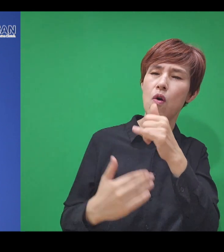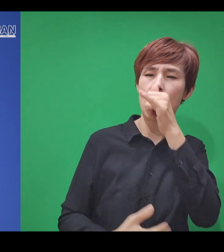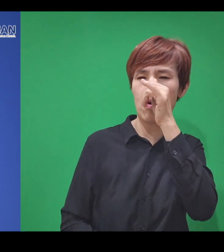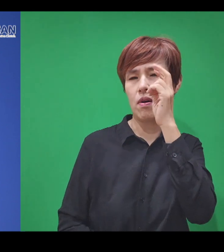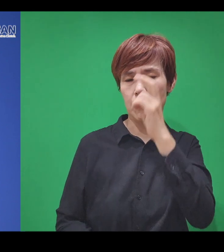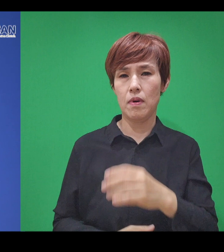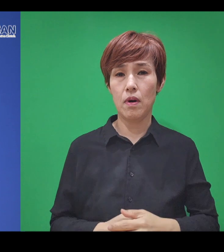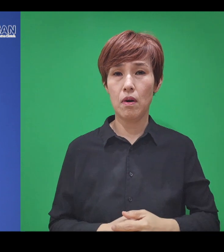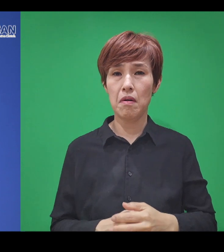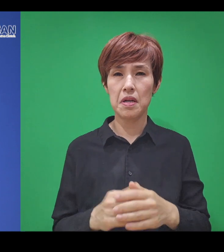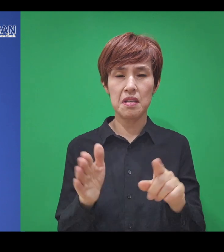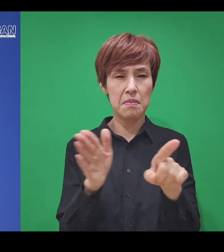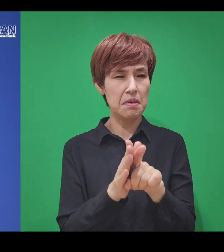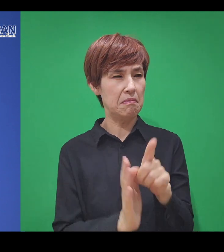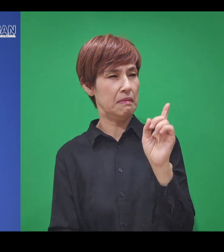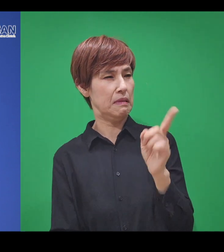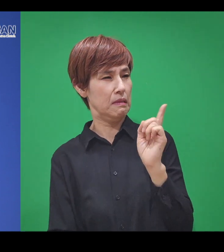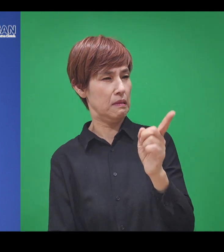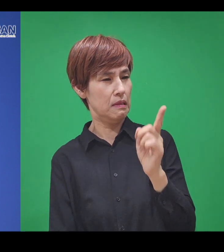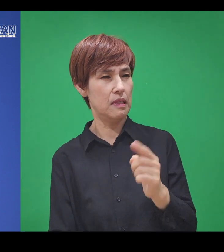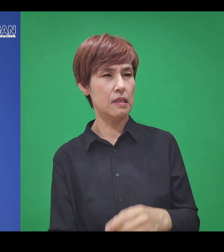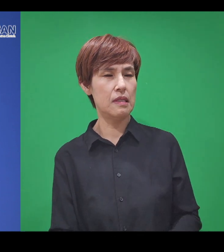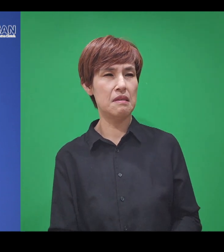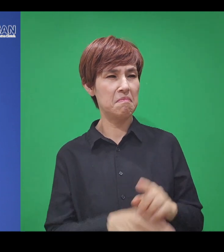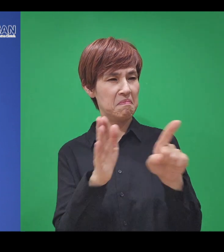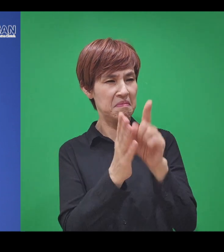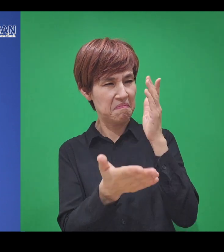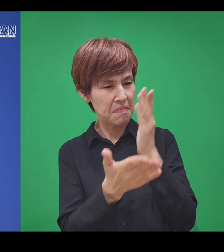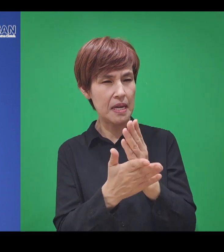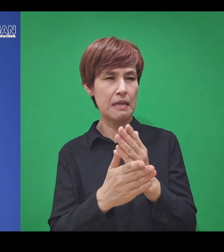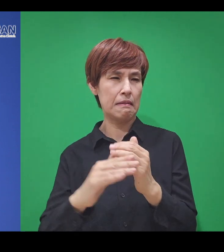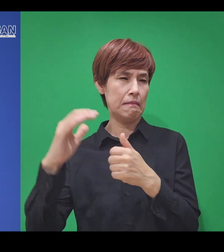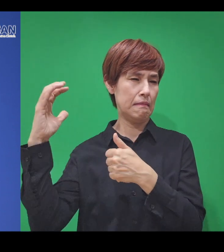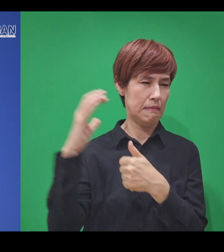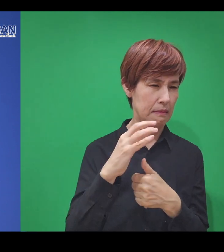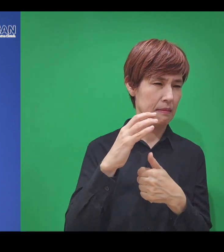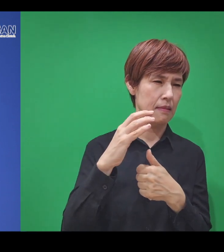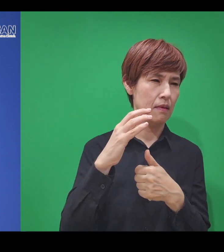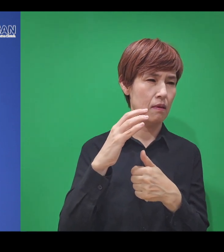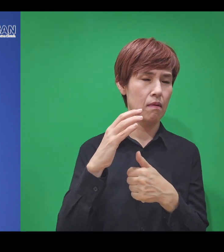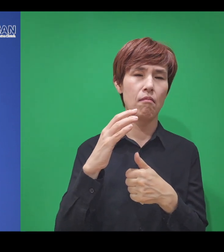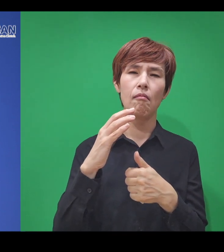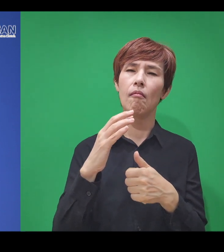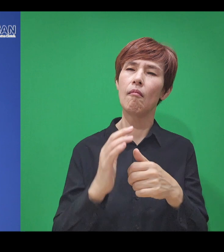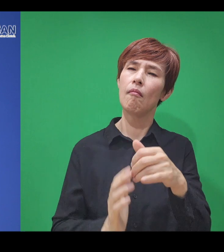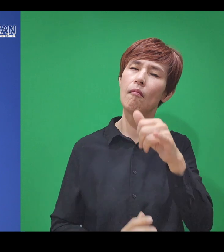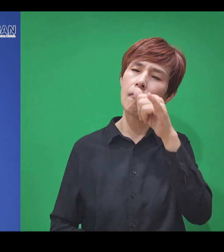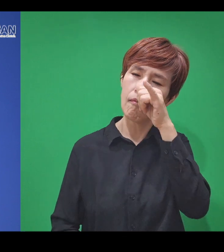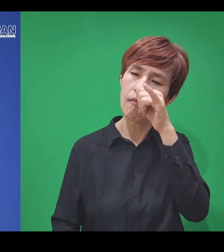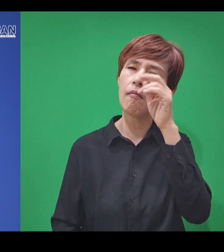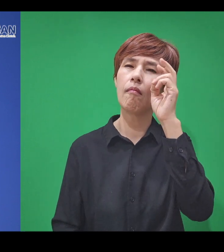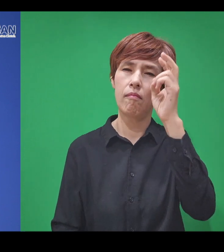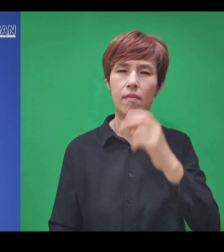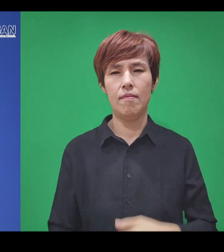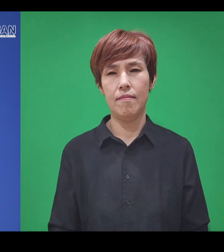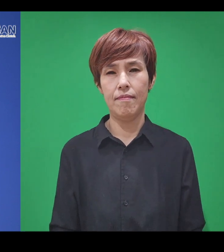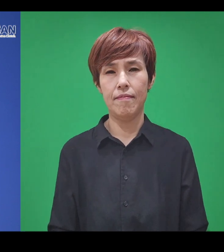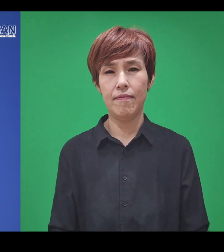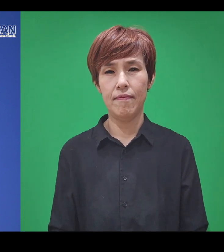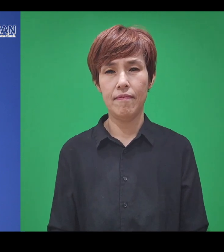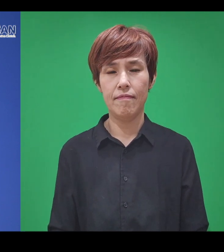신앙을 의심하고 우리의 신앙을 멈추게 요청하는 그런 사람들 앞에 우리가 서게 될지도